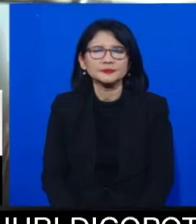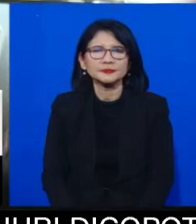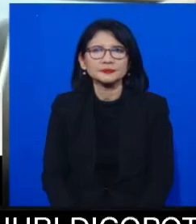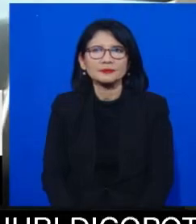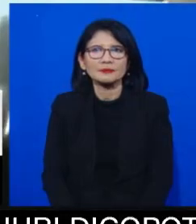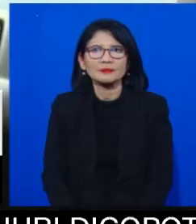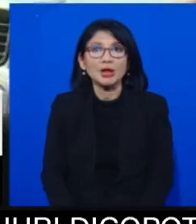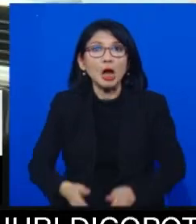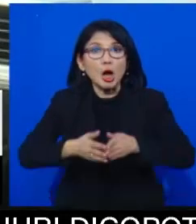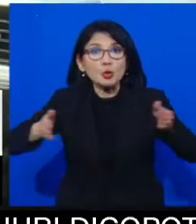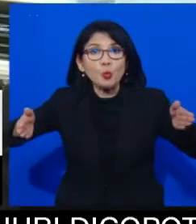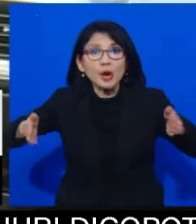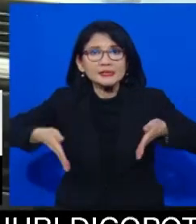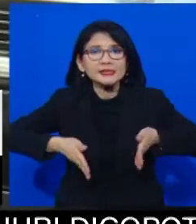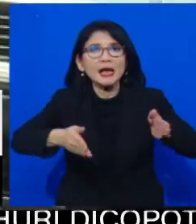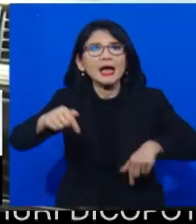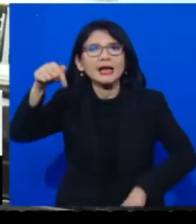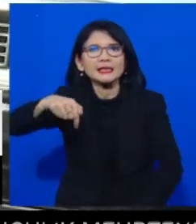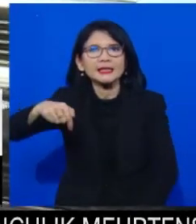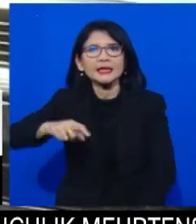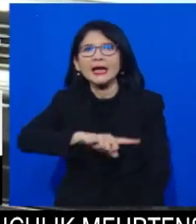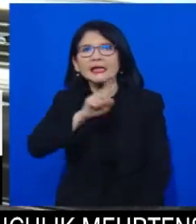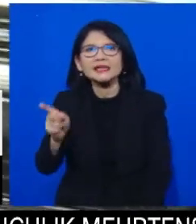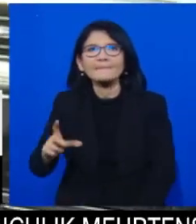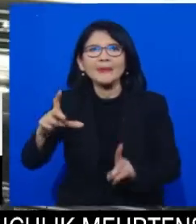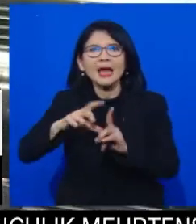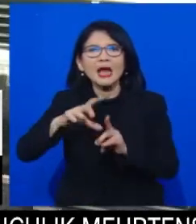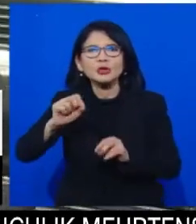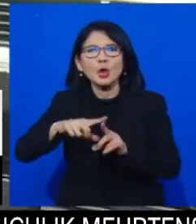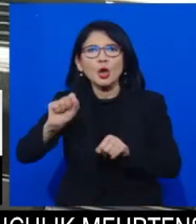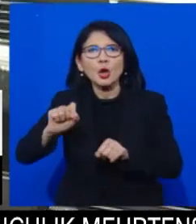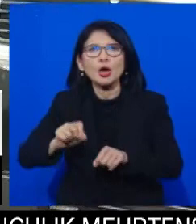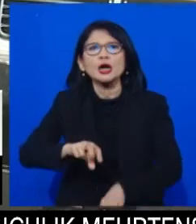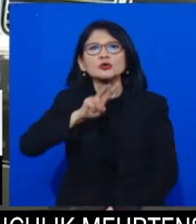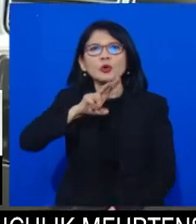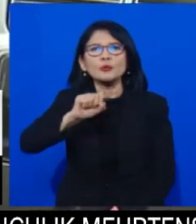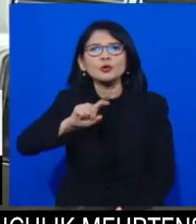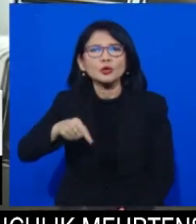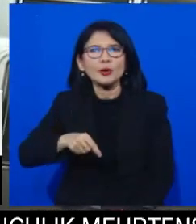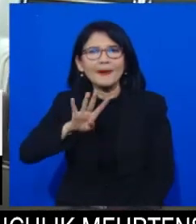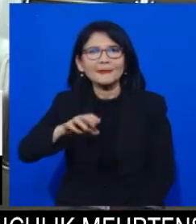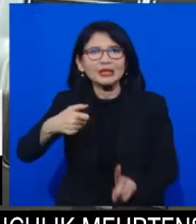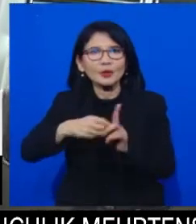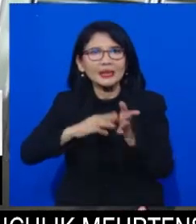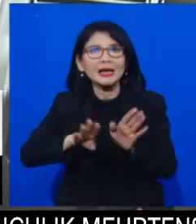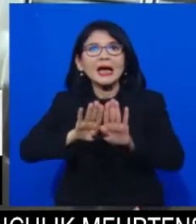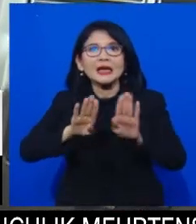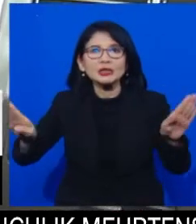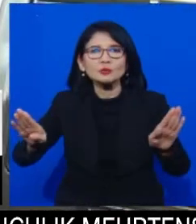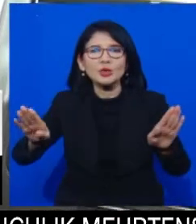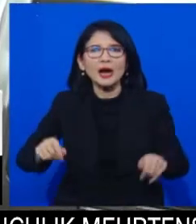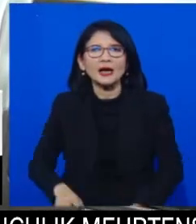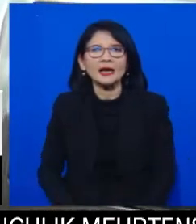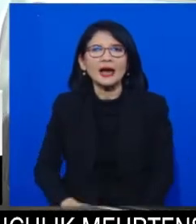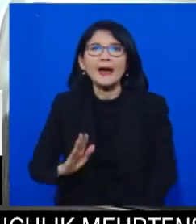ruas jalan sinaksak hingga Dolok merawan sepanjang 20,4 KM akan dibuka secara fungsional